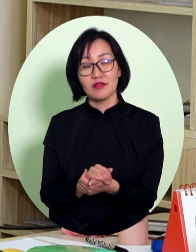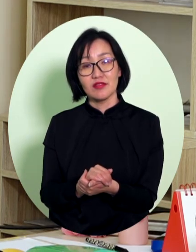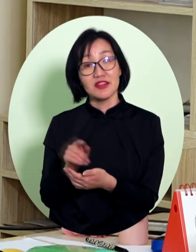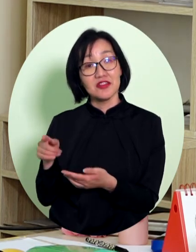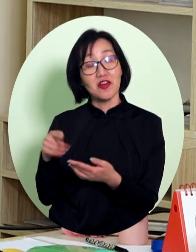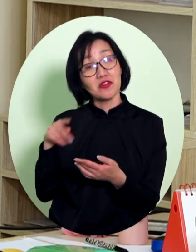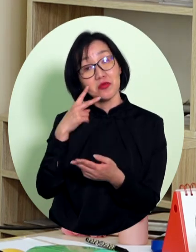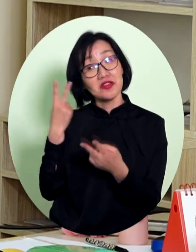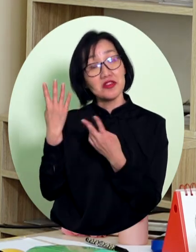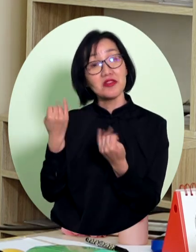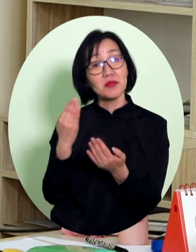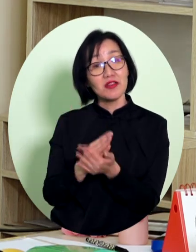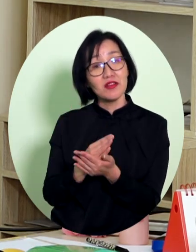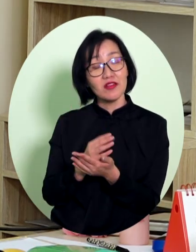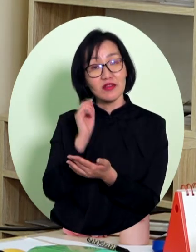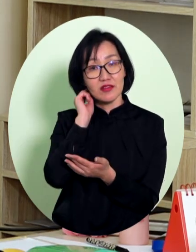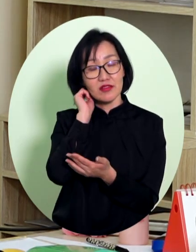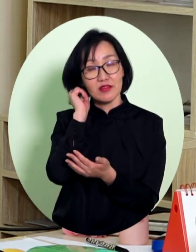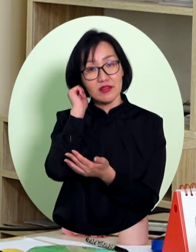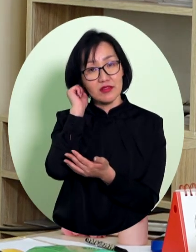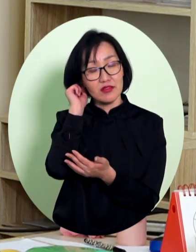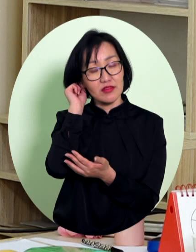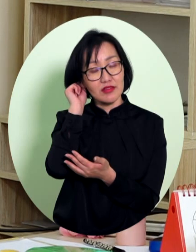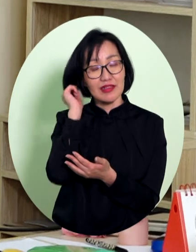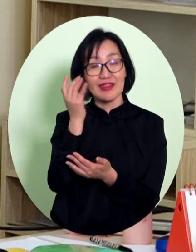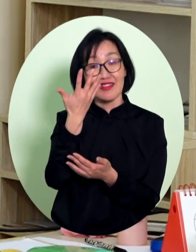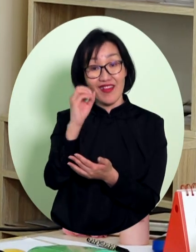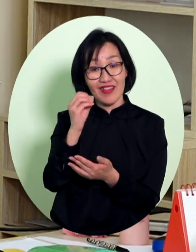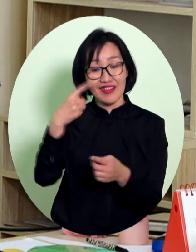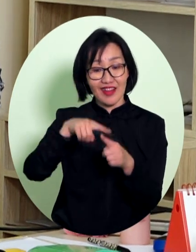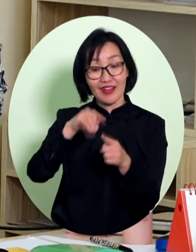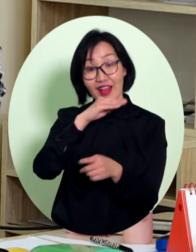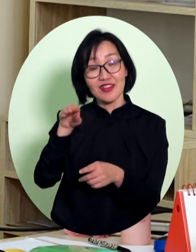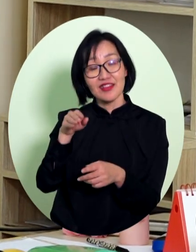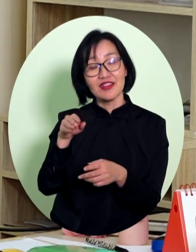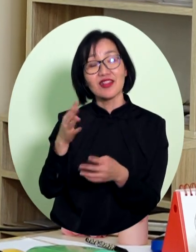50%. Энд хід вэ? Өөрөөр хэлбэл 50-ийн хагас хэдэн хувь вэ?